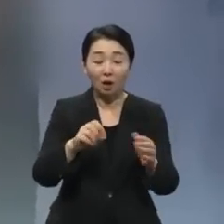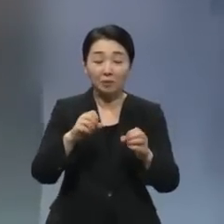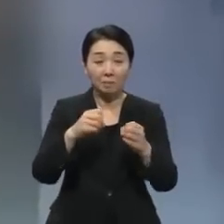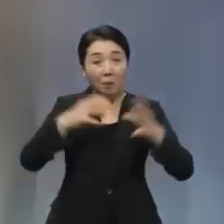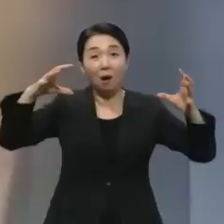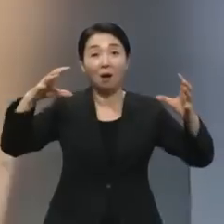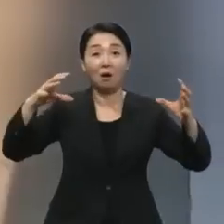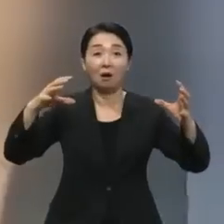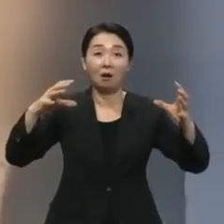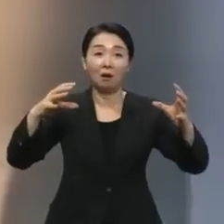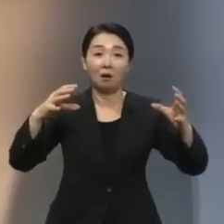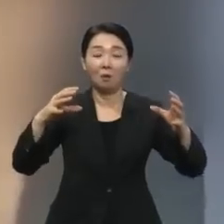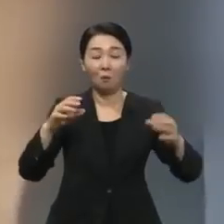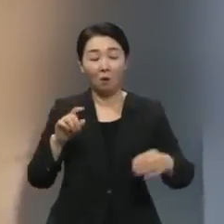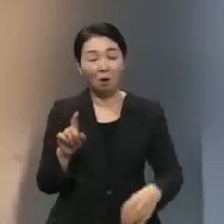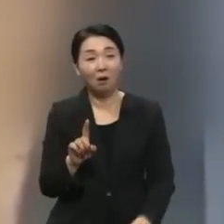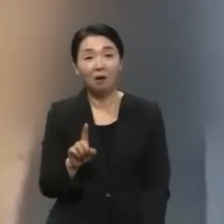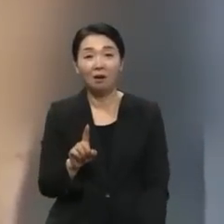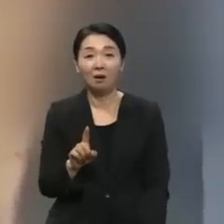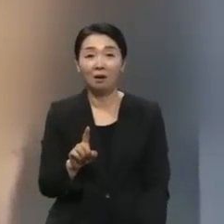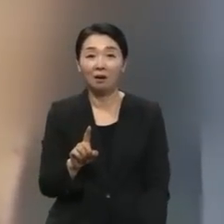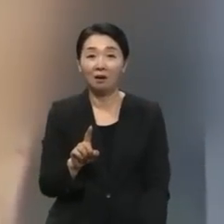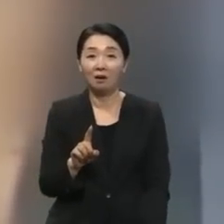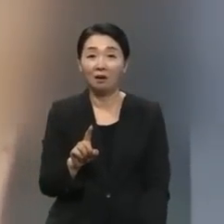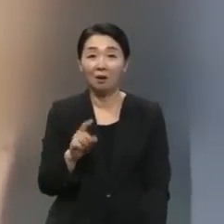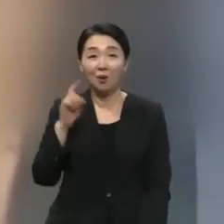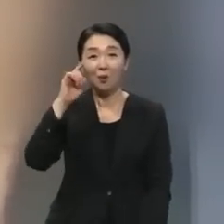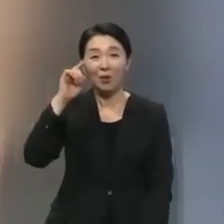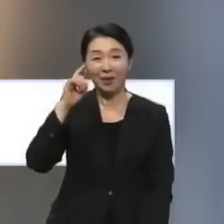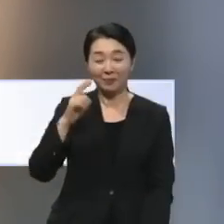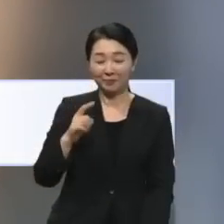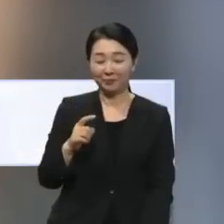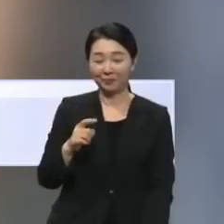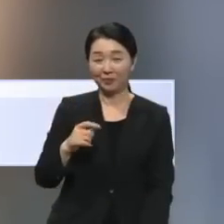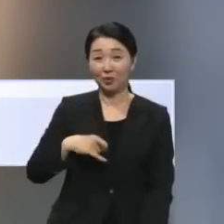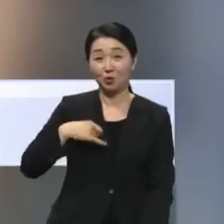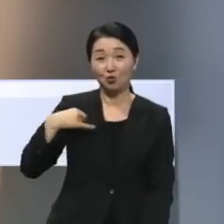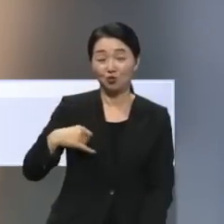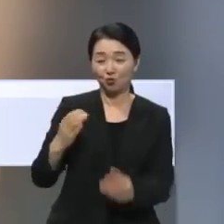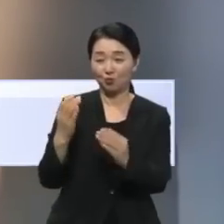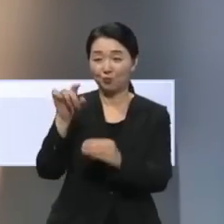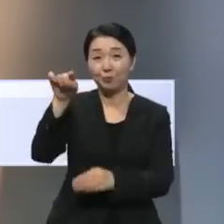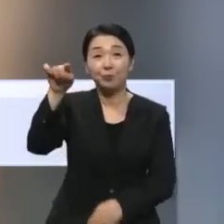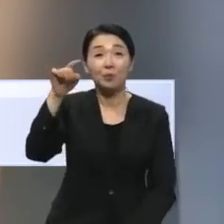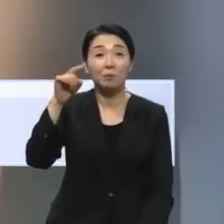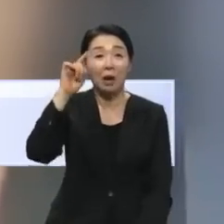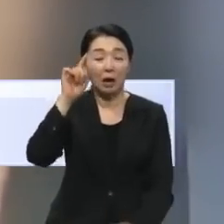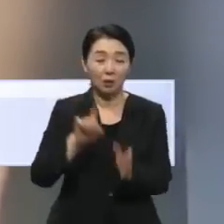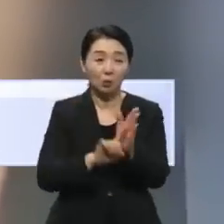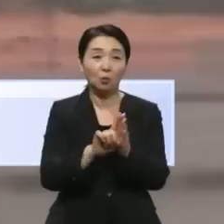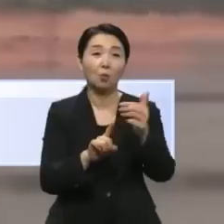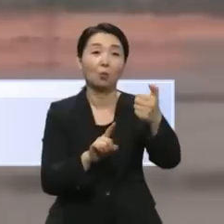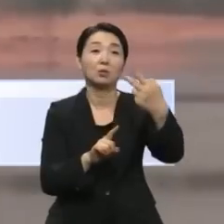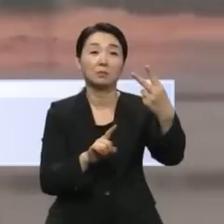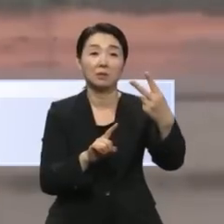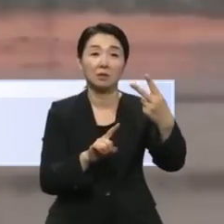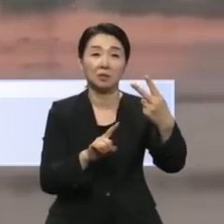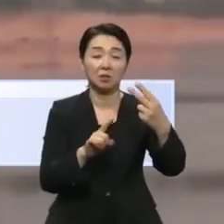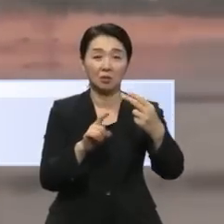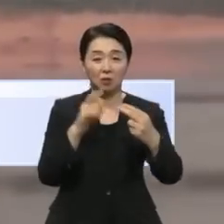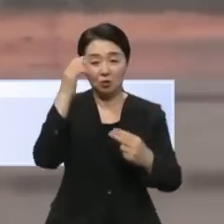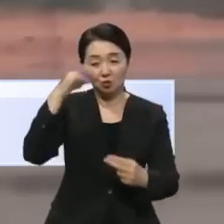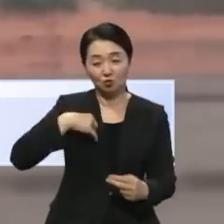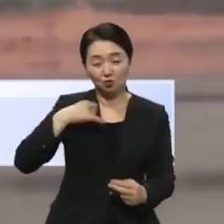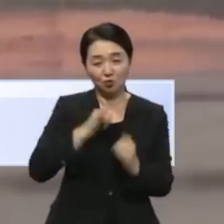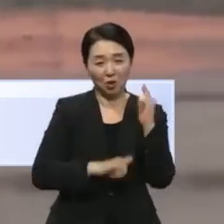하고 터져버리기도 하고요. 북부의 신장 위구르 자치구는 무려 52도, 역대 중국의 최고 기온을